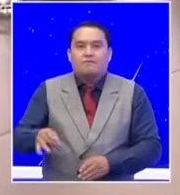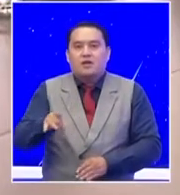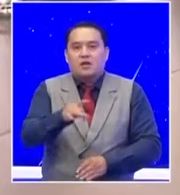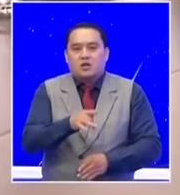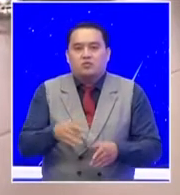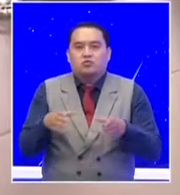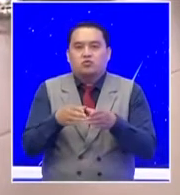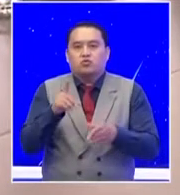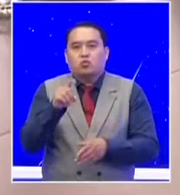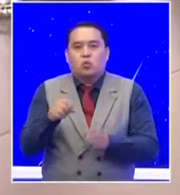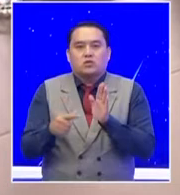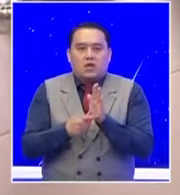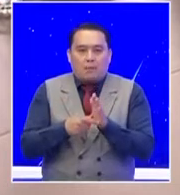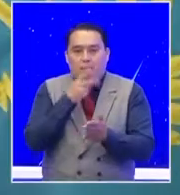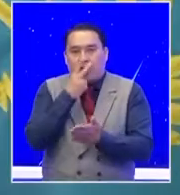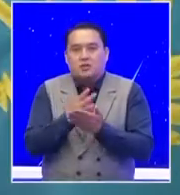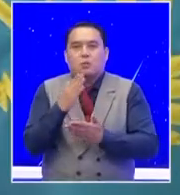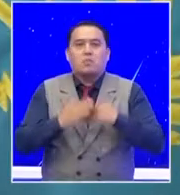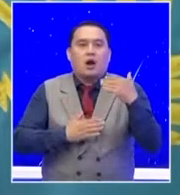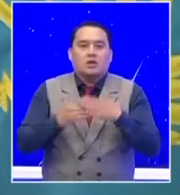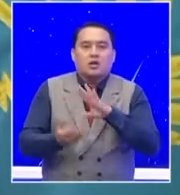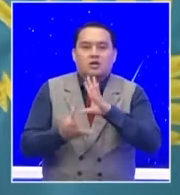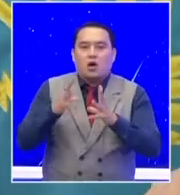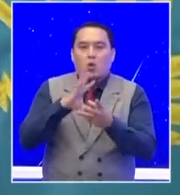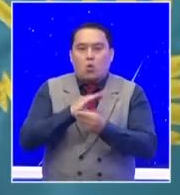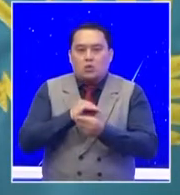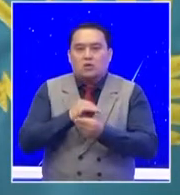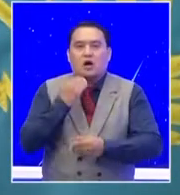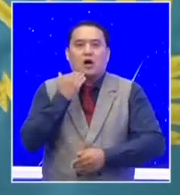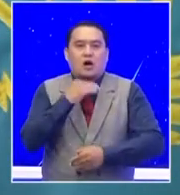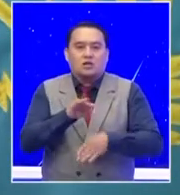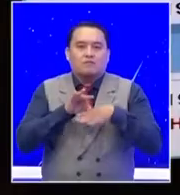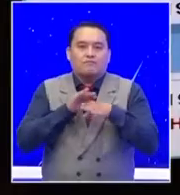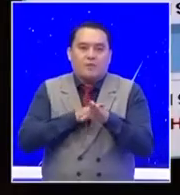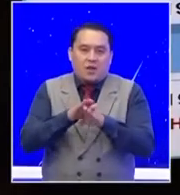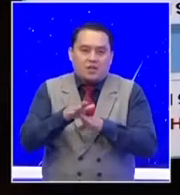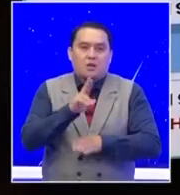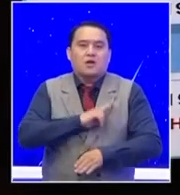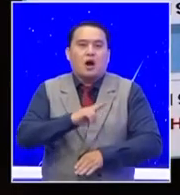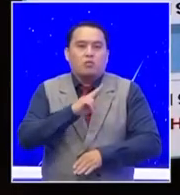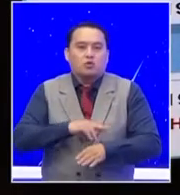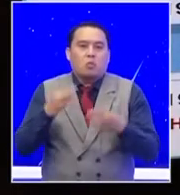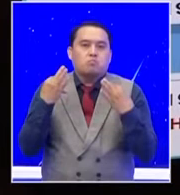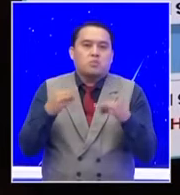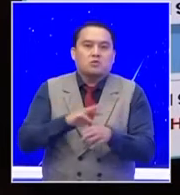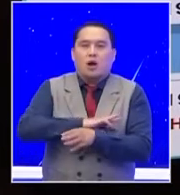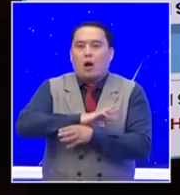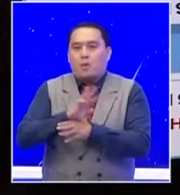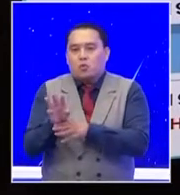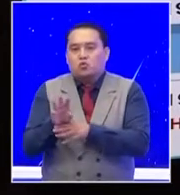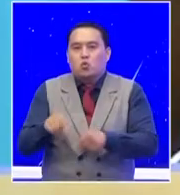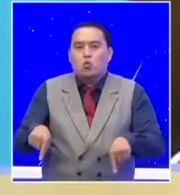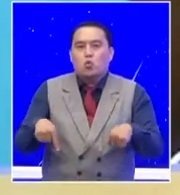региональный 107. Как показывает практика, такие результаты говорят о качестве проводимой работы, что позволяет обеспечить